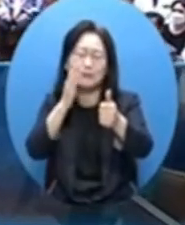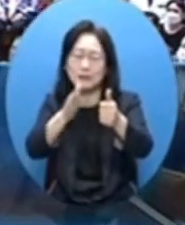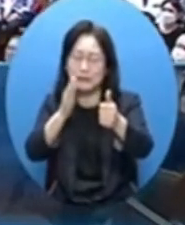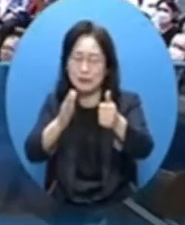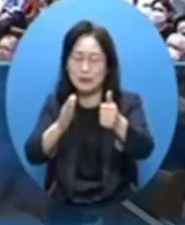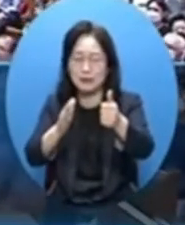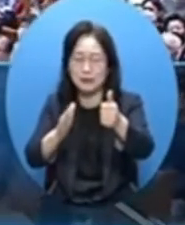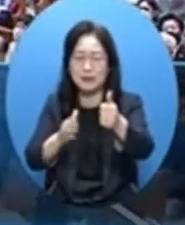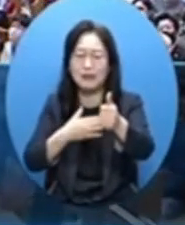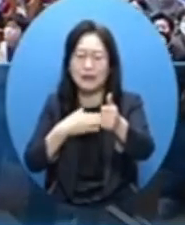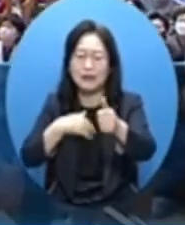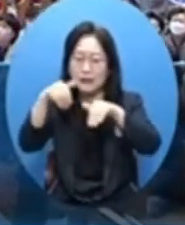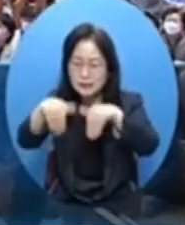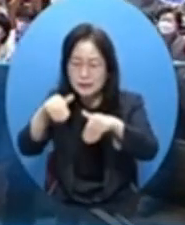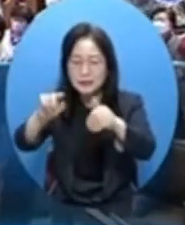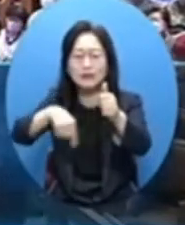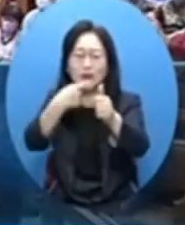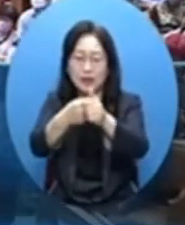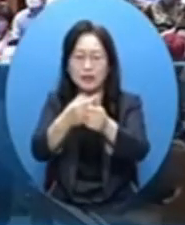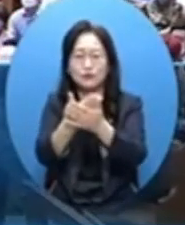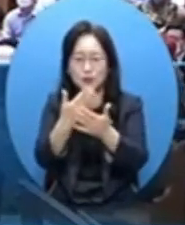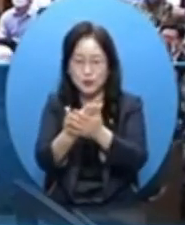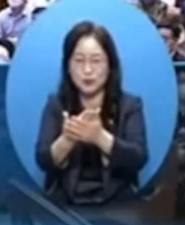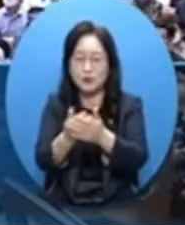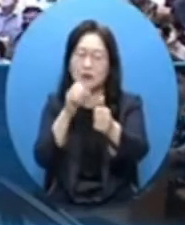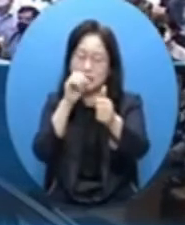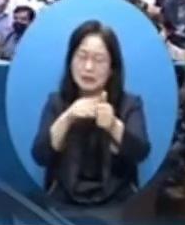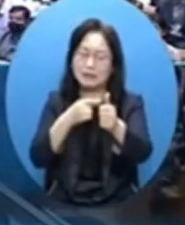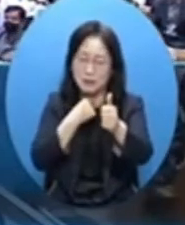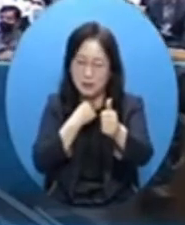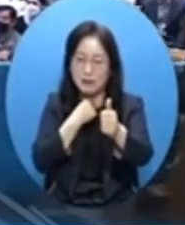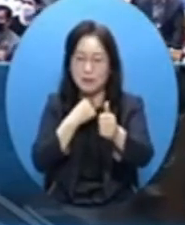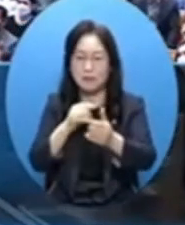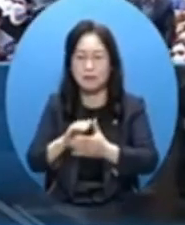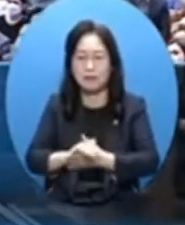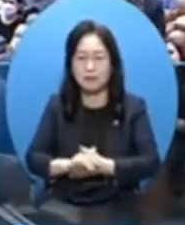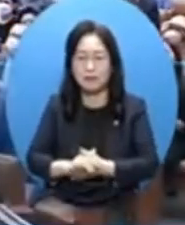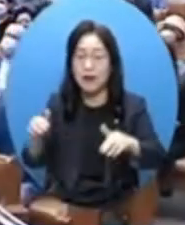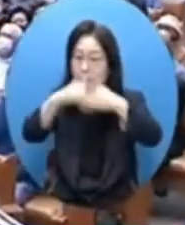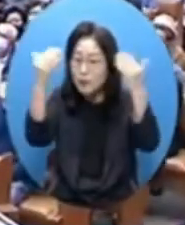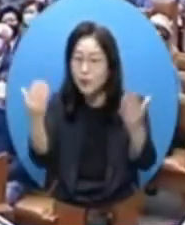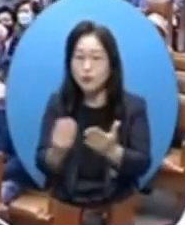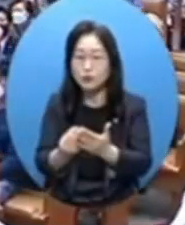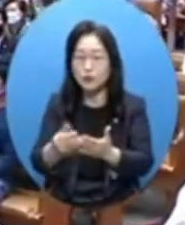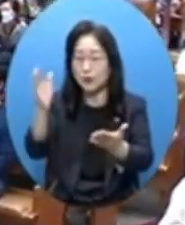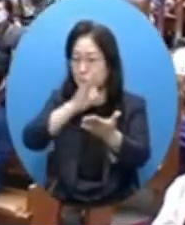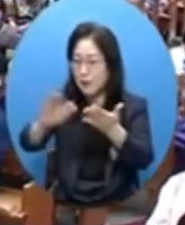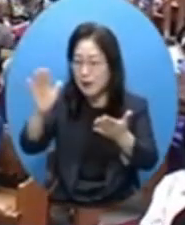못하겠나이다 나를 품꾼의 하나로 보소서 하리라 하고 거지가